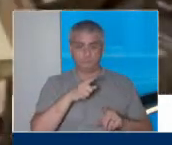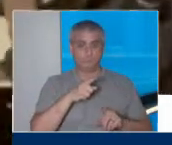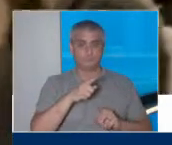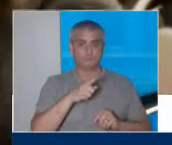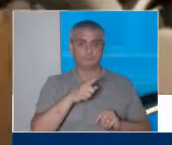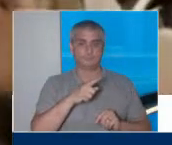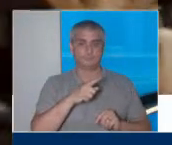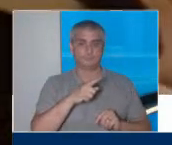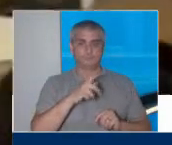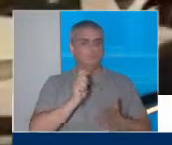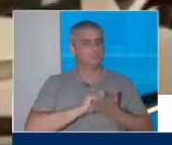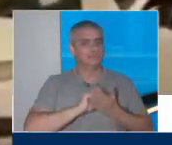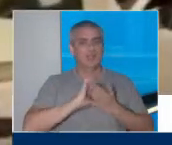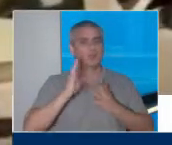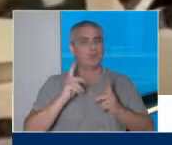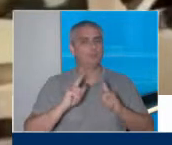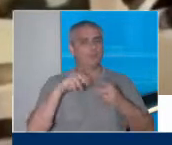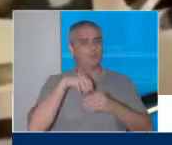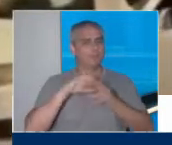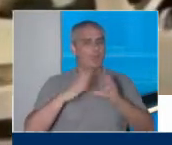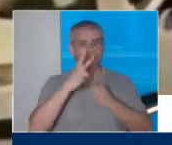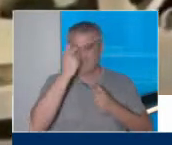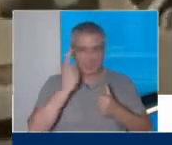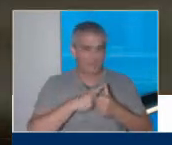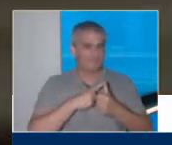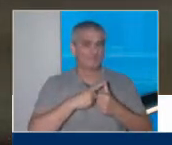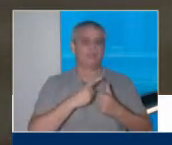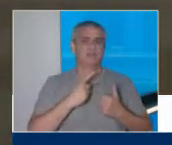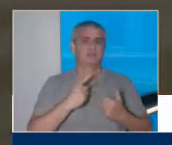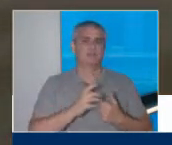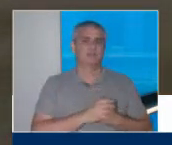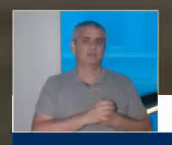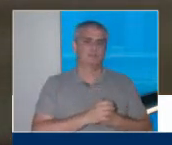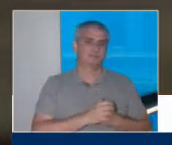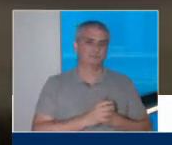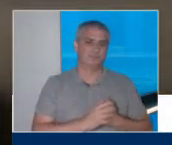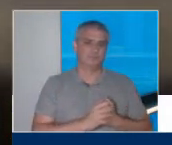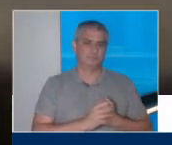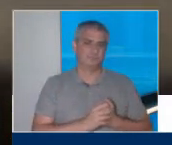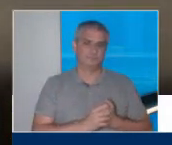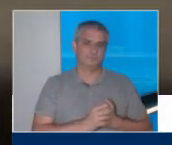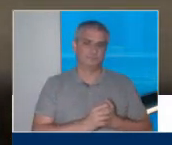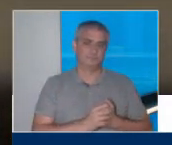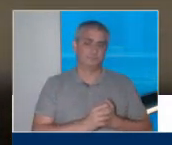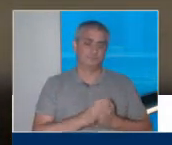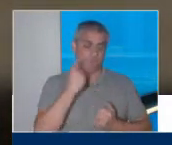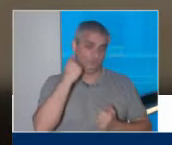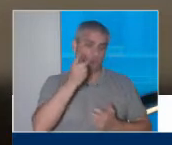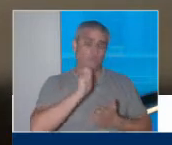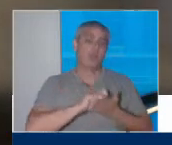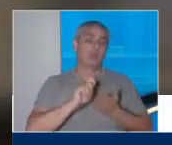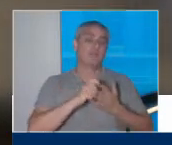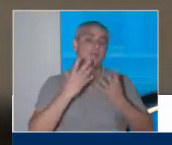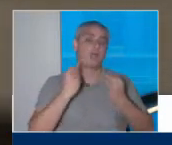הפשעה בחברה הערבית, וכל הטעונות והרצח בחברה הערבית, והוא נראה לי גם שכתב